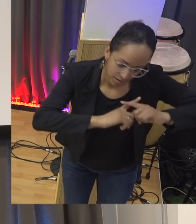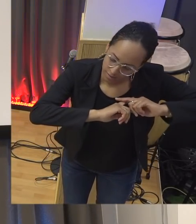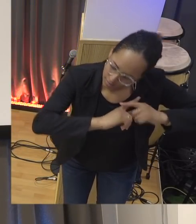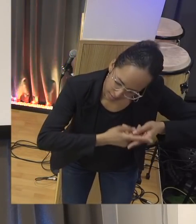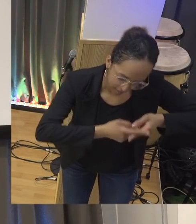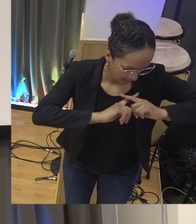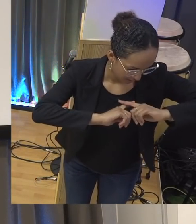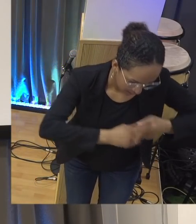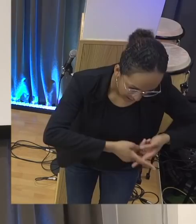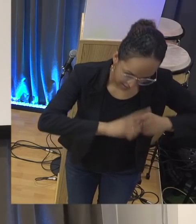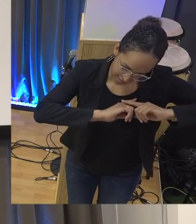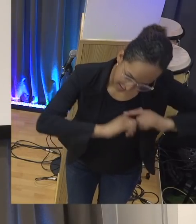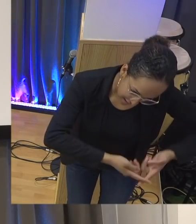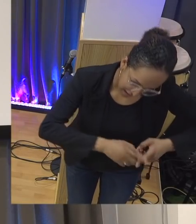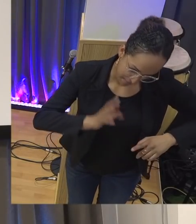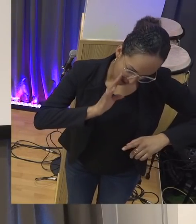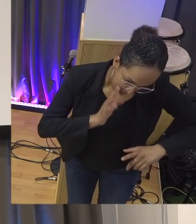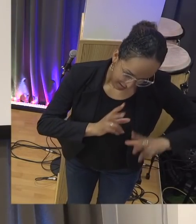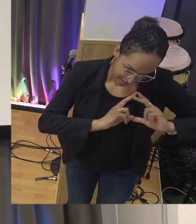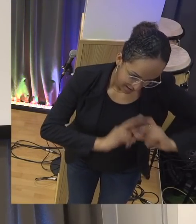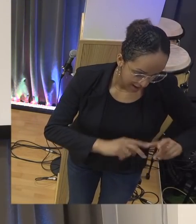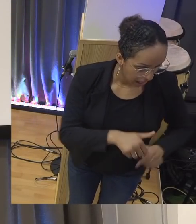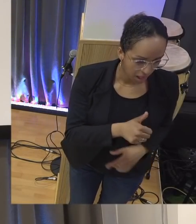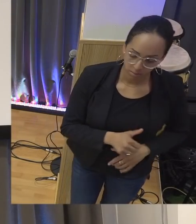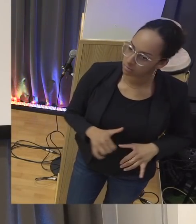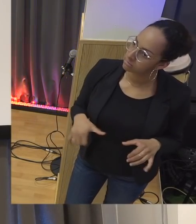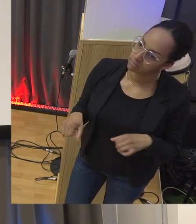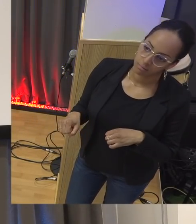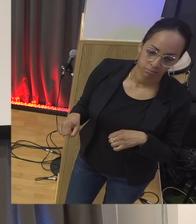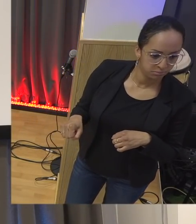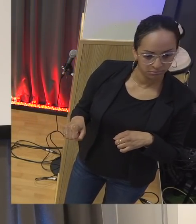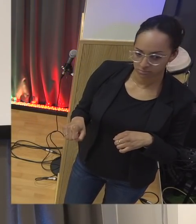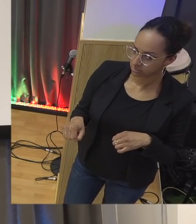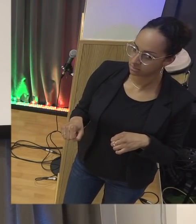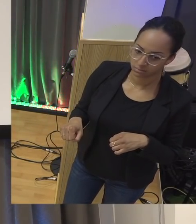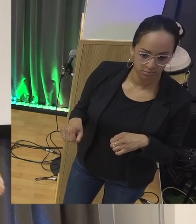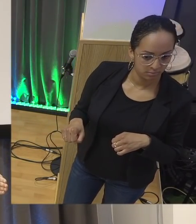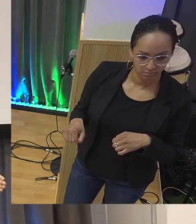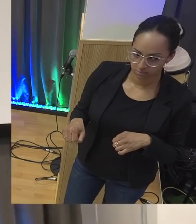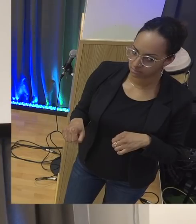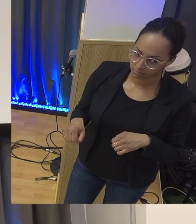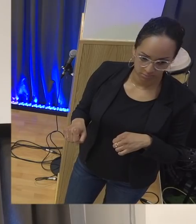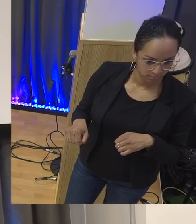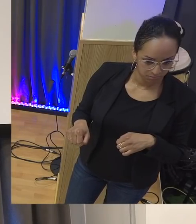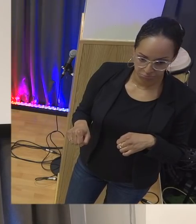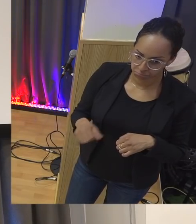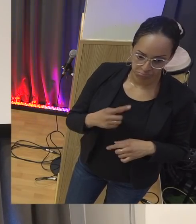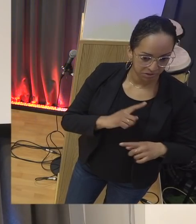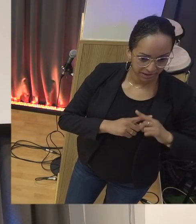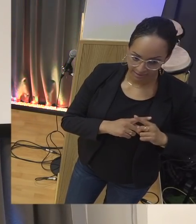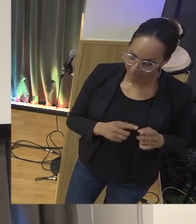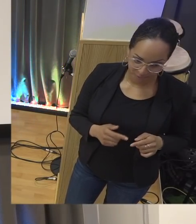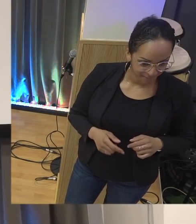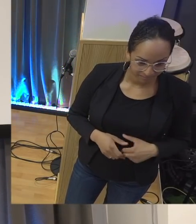et j'arrive pas. Donc, qu'est-ce que je fais? Je pars tout à l'heure et je prends soin de ma mère du dimanche au